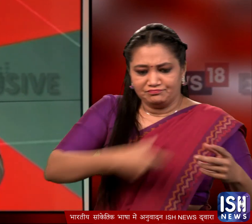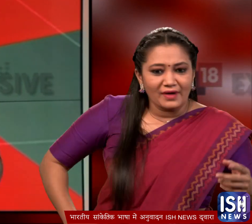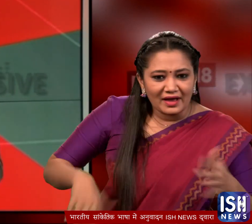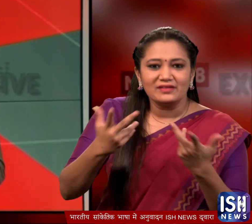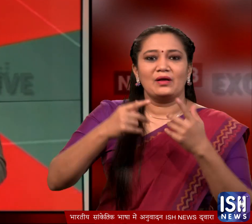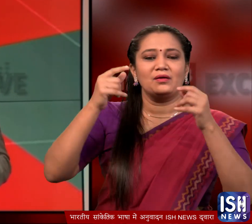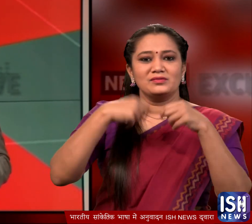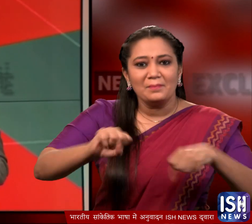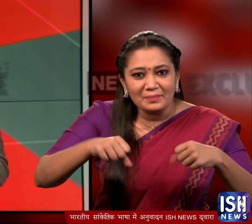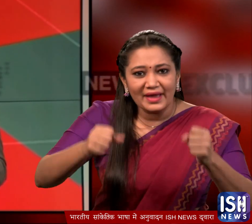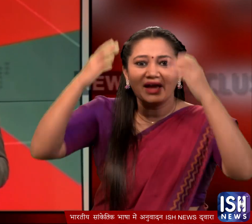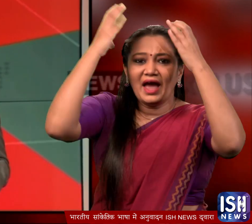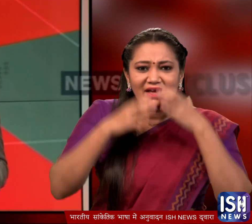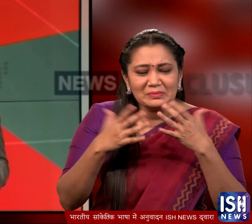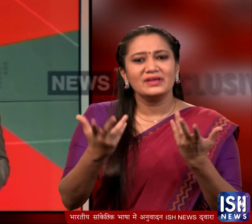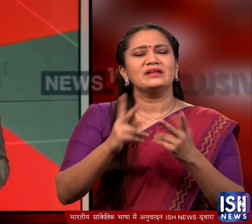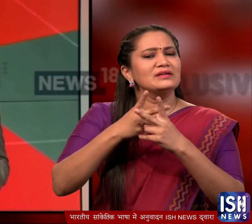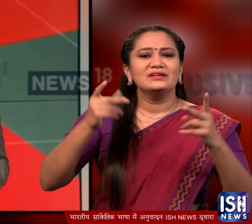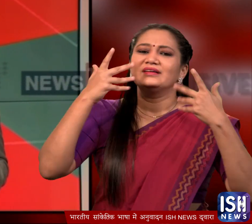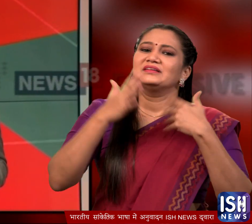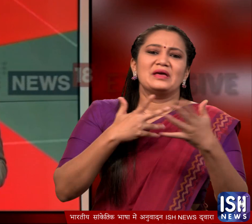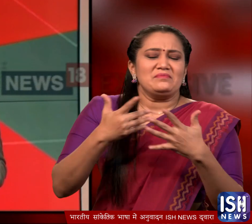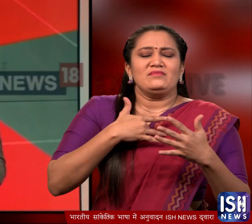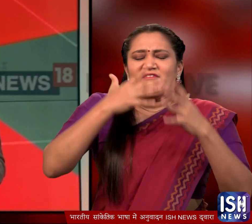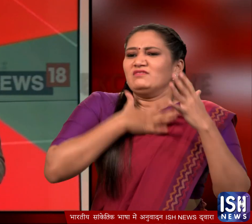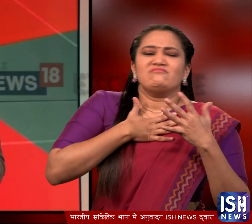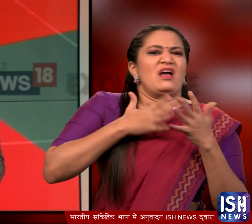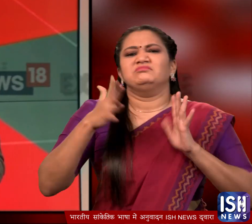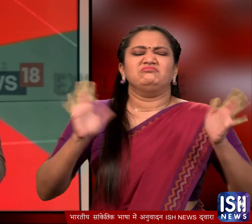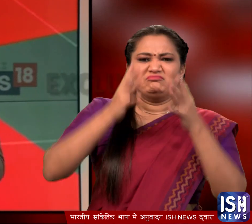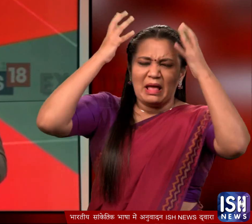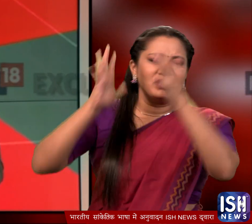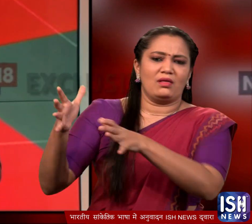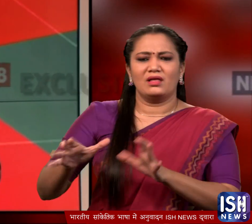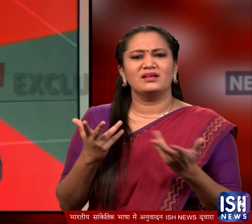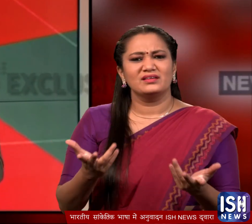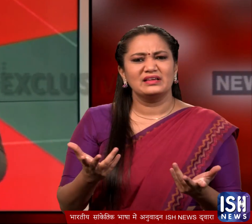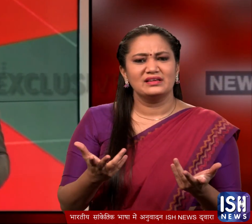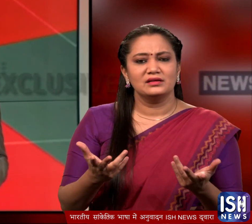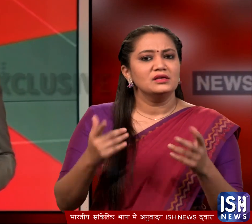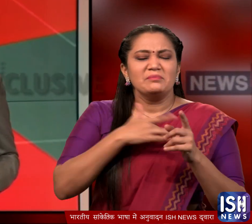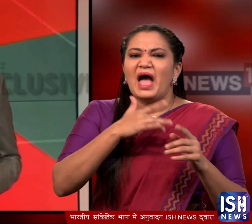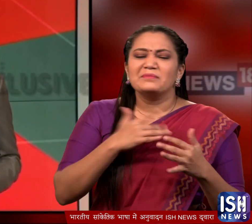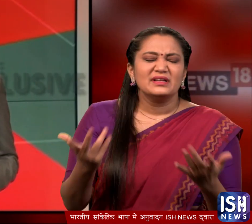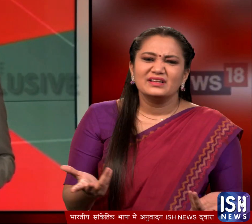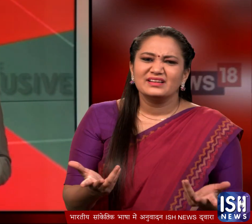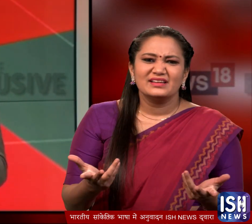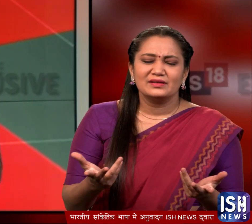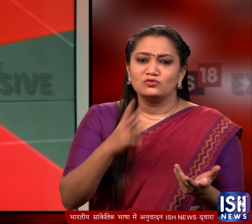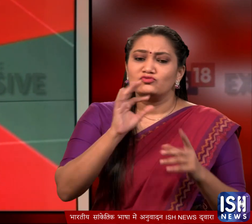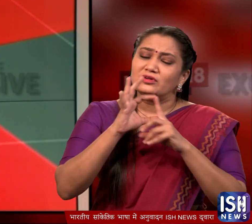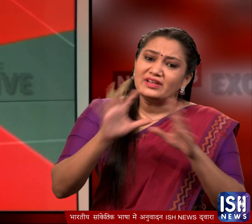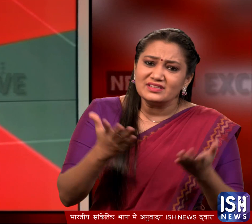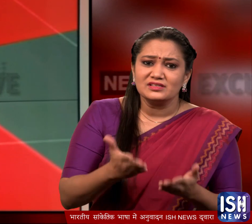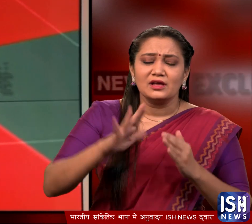बेल्ट लगाना और मोटरसाइकिल चलाते समय हेलमेट पहनने पर तो हम लोगों का दम घुटता है। हमने ऐसी आदतें पाल रखी हैं जो तो